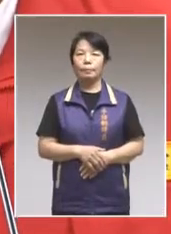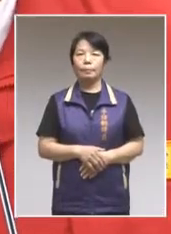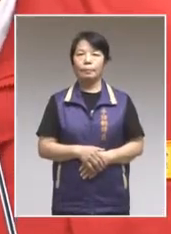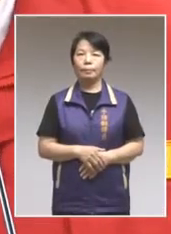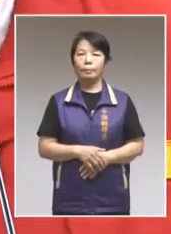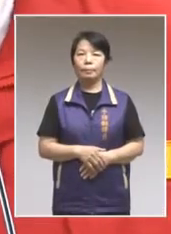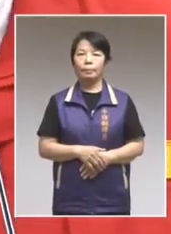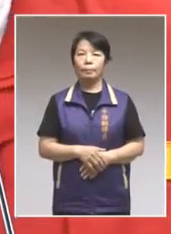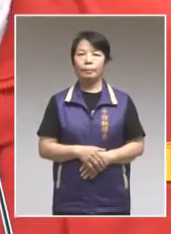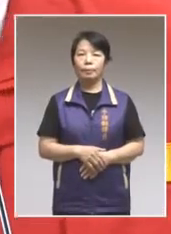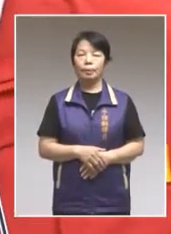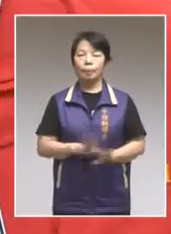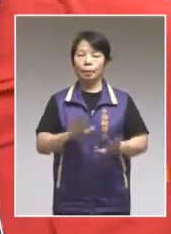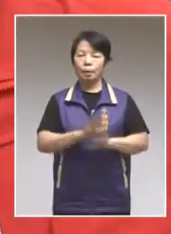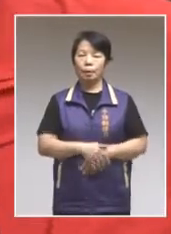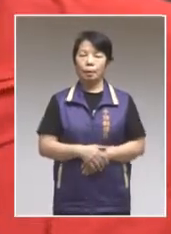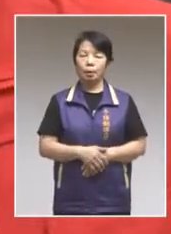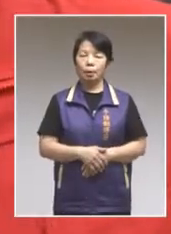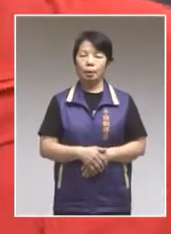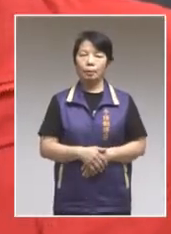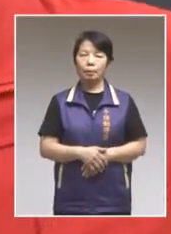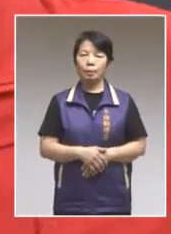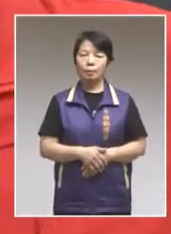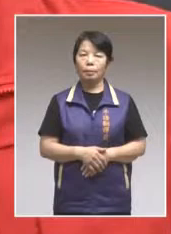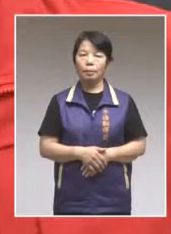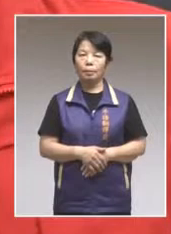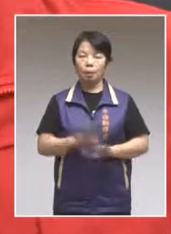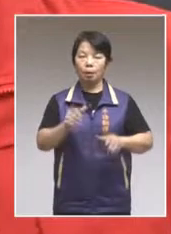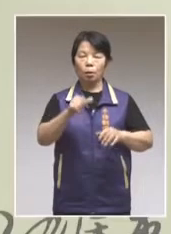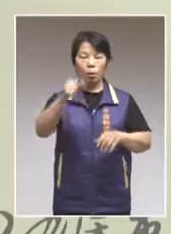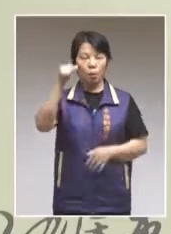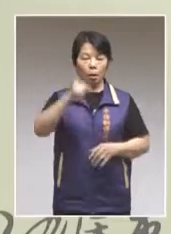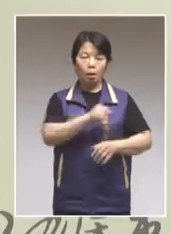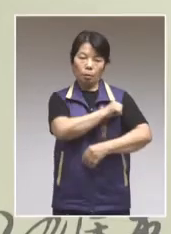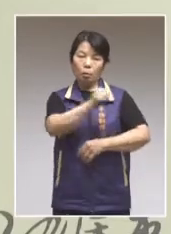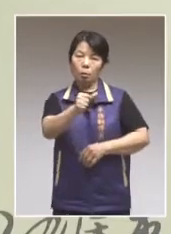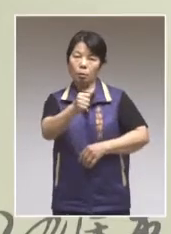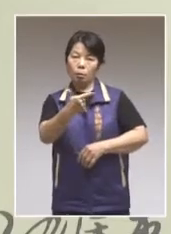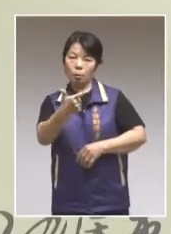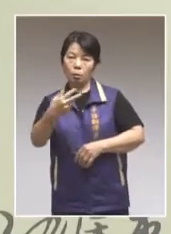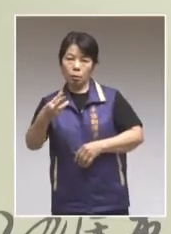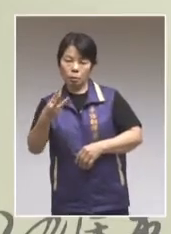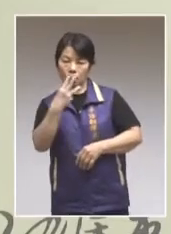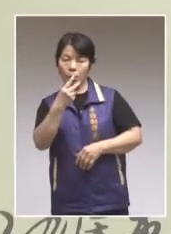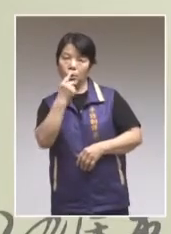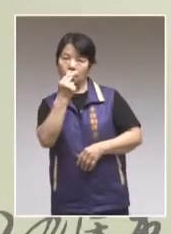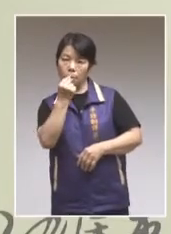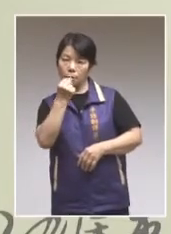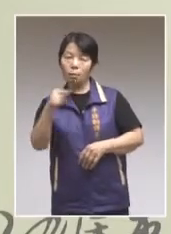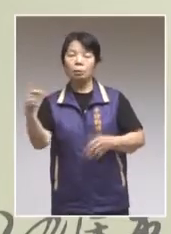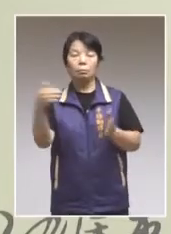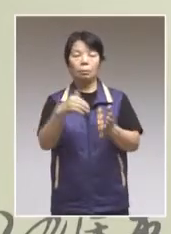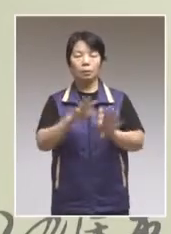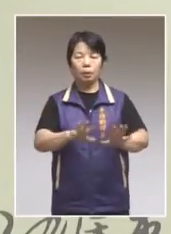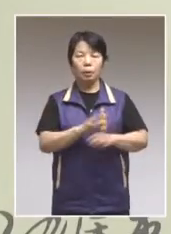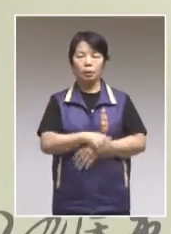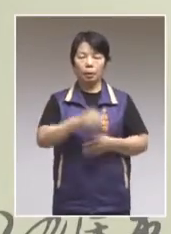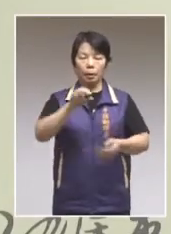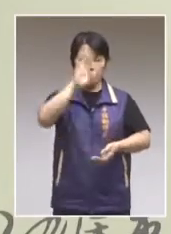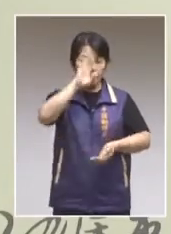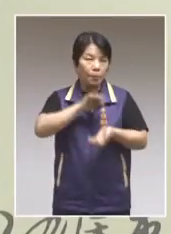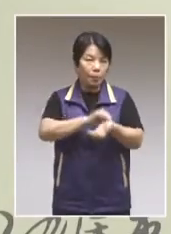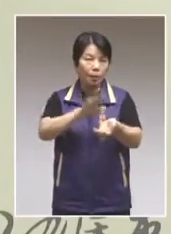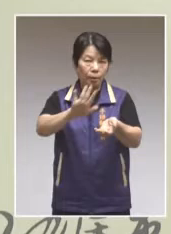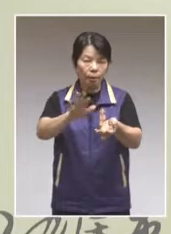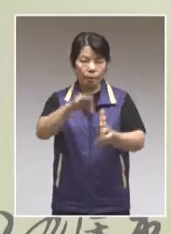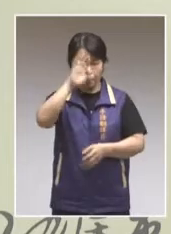个五六日，哦，那因为从礼拜五开始回来，陆陆续续在礼拜天因症就医或者是